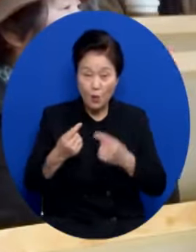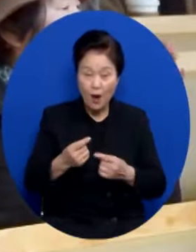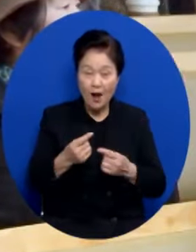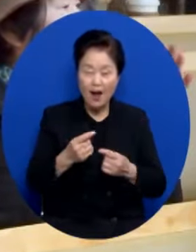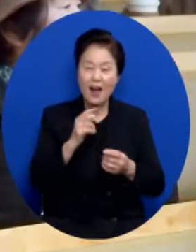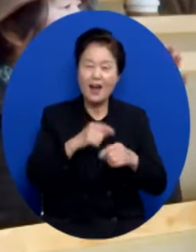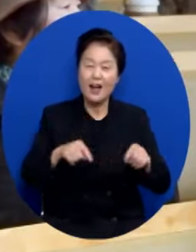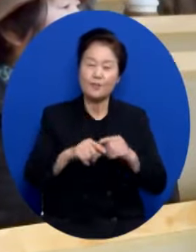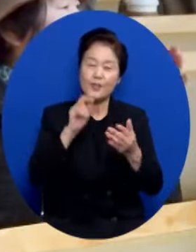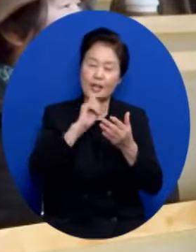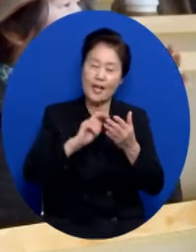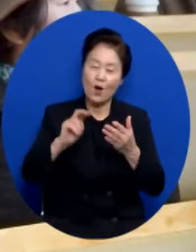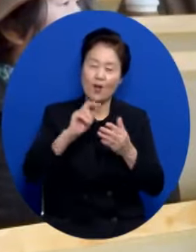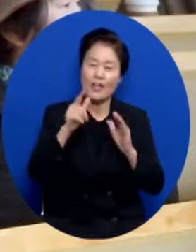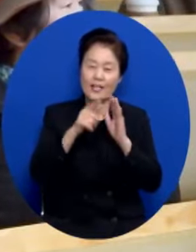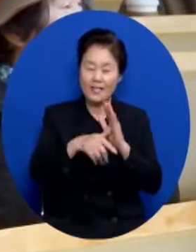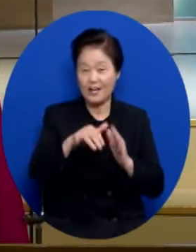풍성하게 꾸몄습니다.